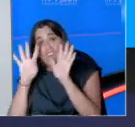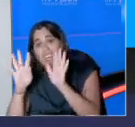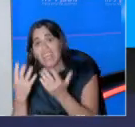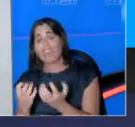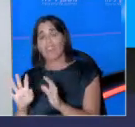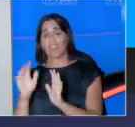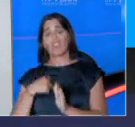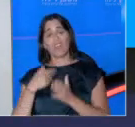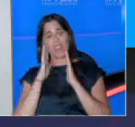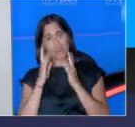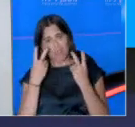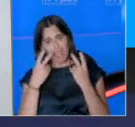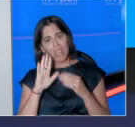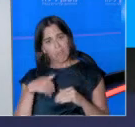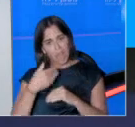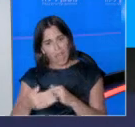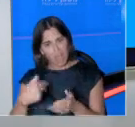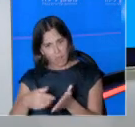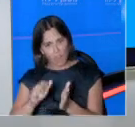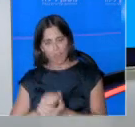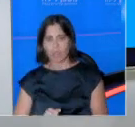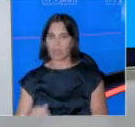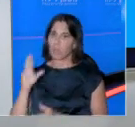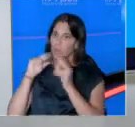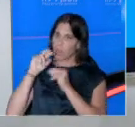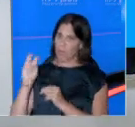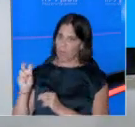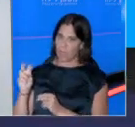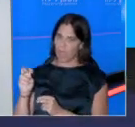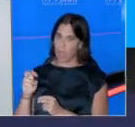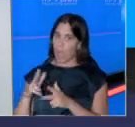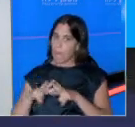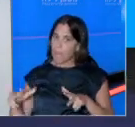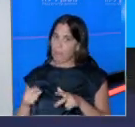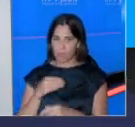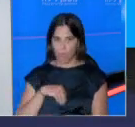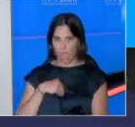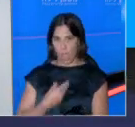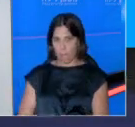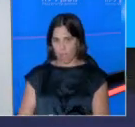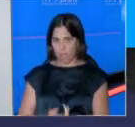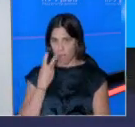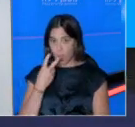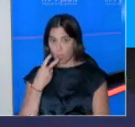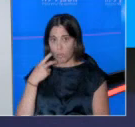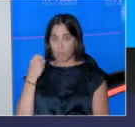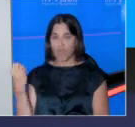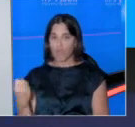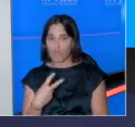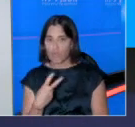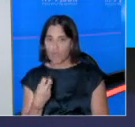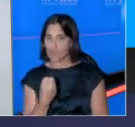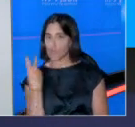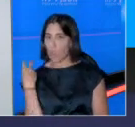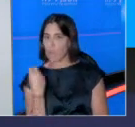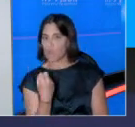ב-99.99% אני מעריך שגם נהיה אחריו. בואי, אתה בואי נדבר רגע על הסיטואציה. תשמעי, זו סיטואציה לא נעימה. אנחנו רואים כבר שבועיים,